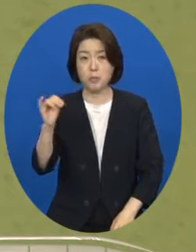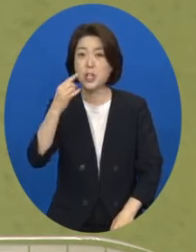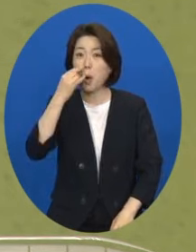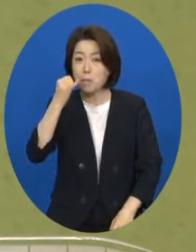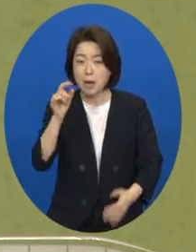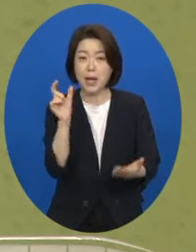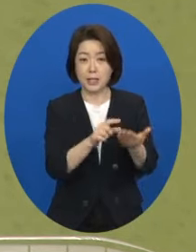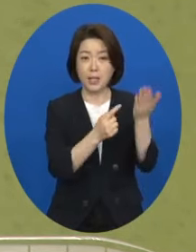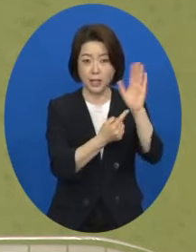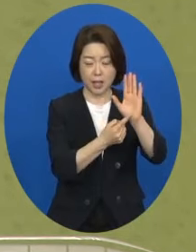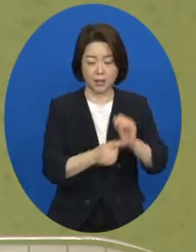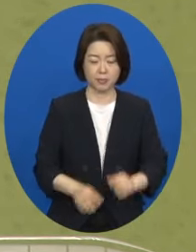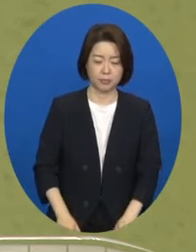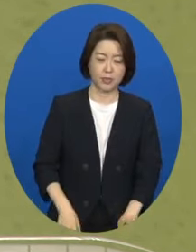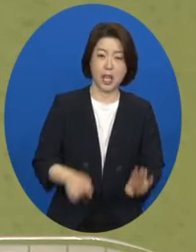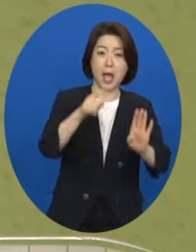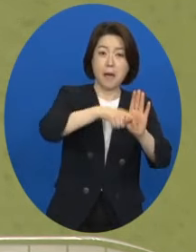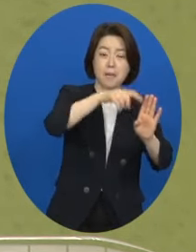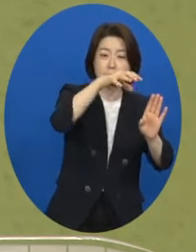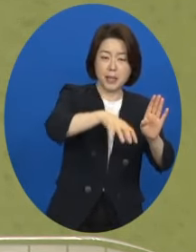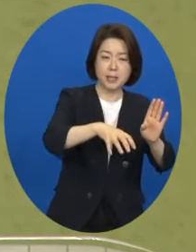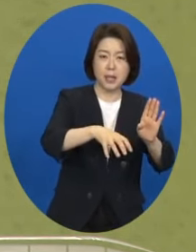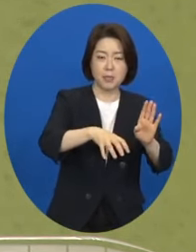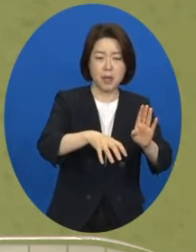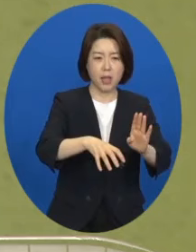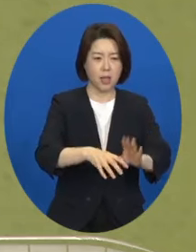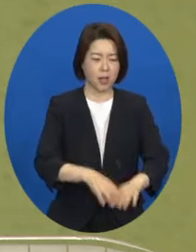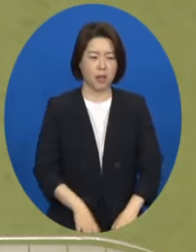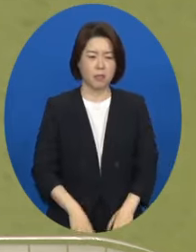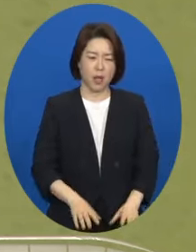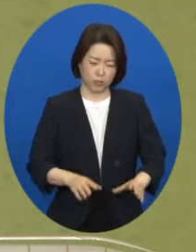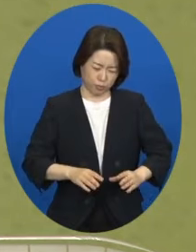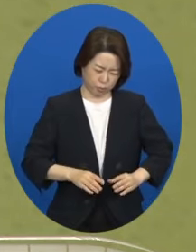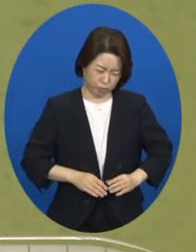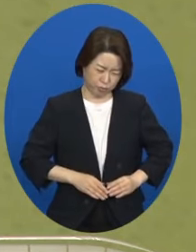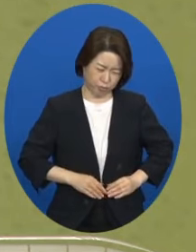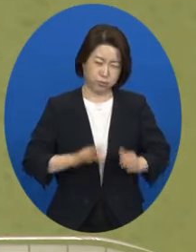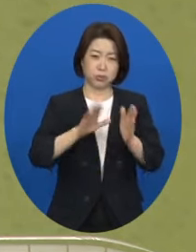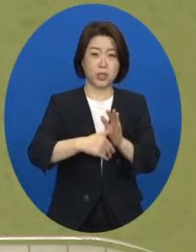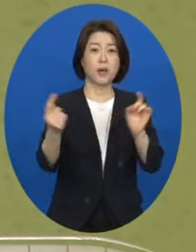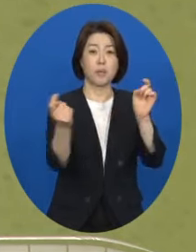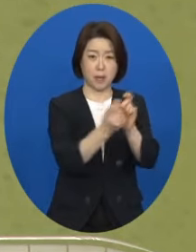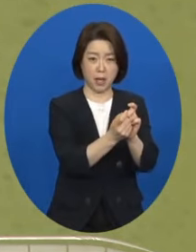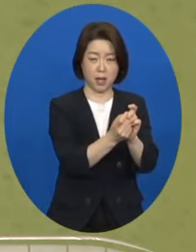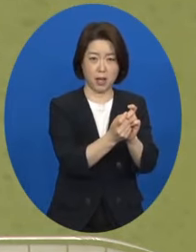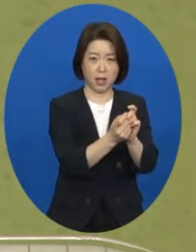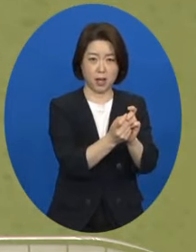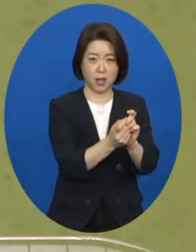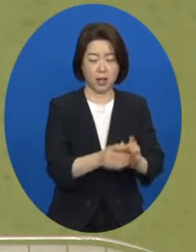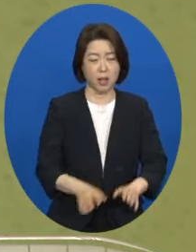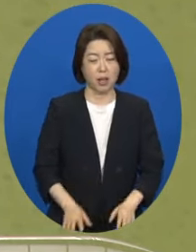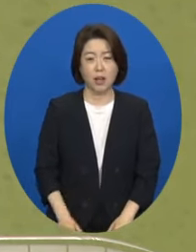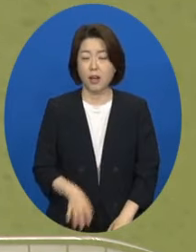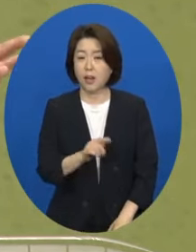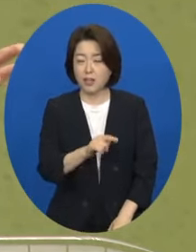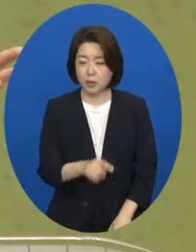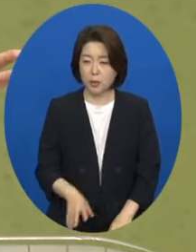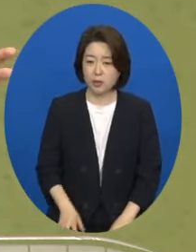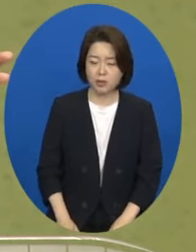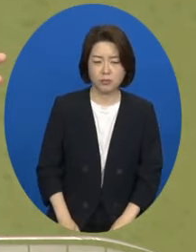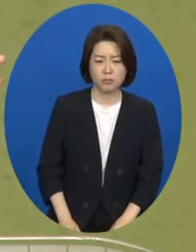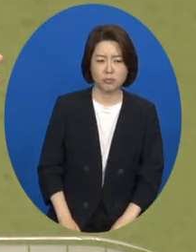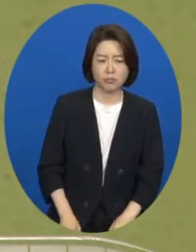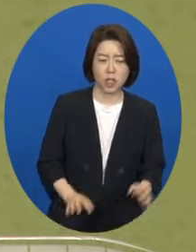그러면 경제가 무너질 때 어떻게 해야 돼요? 방법은 여러 가지가 있어요. 이걸 버티든지 아니면 다른 데로